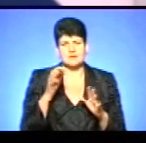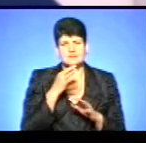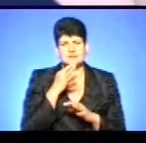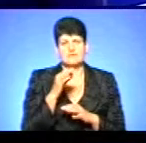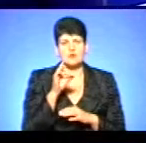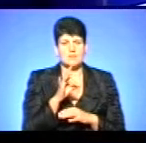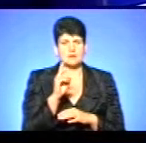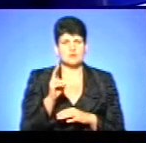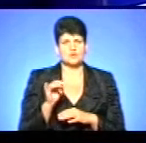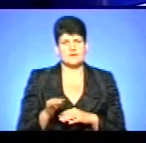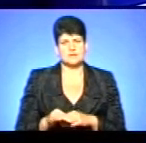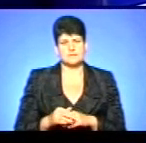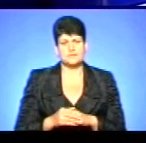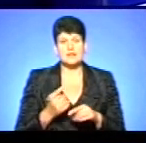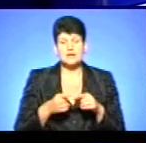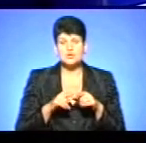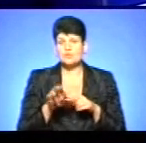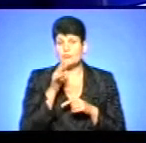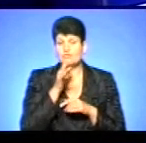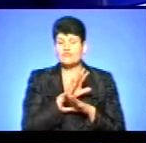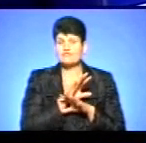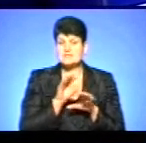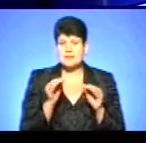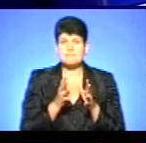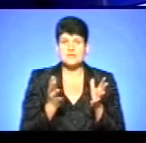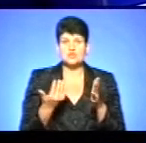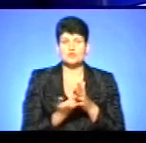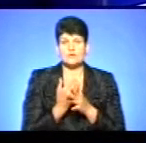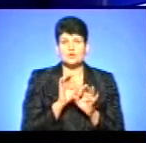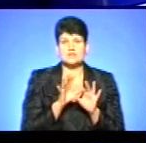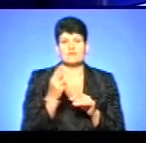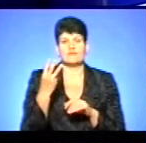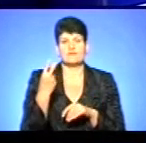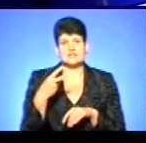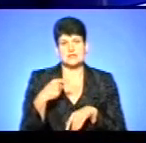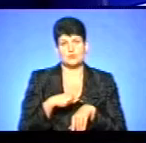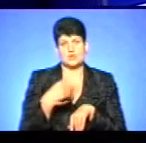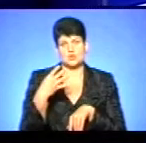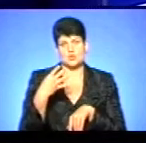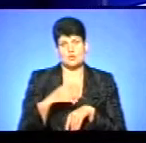Казновецький. На цю пору у мене все. Більше новин я розповім о 20:40.